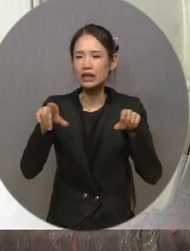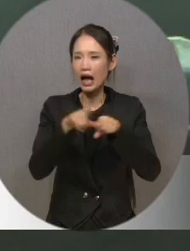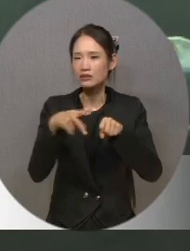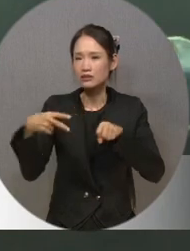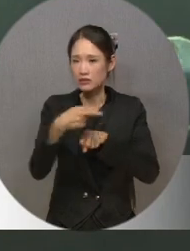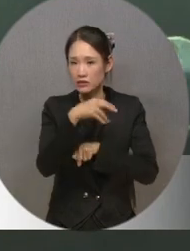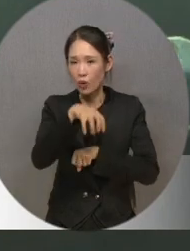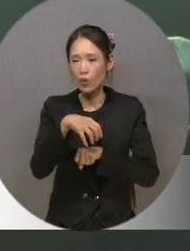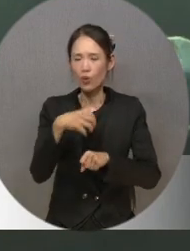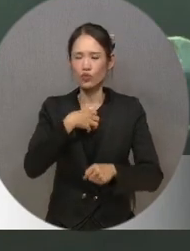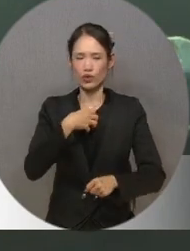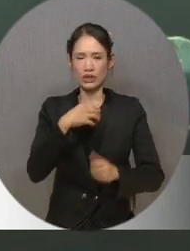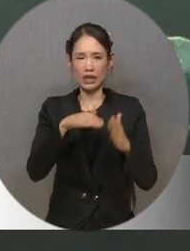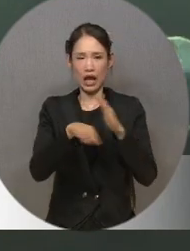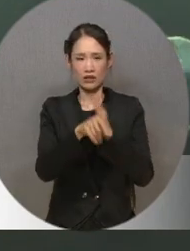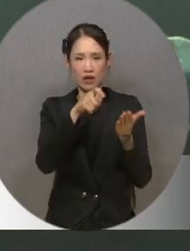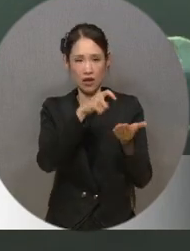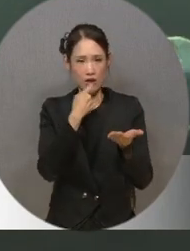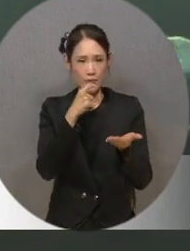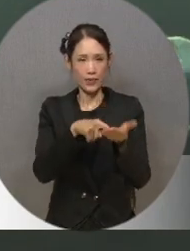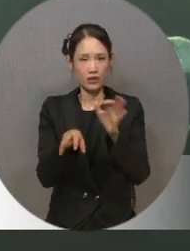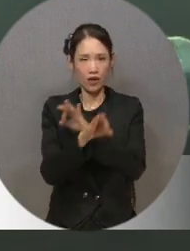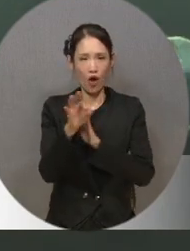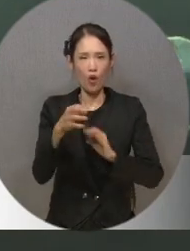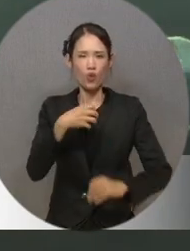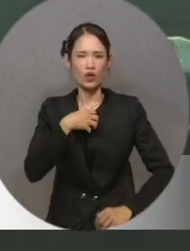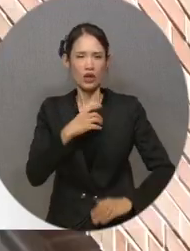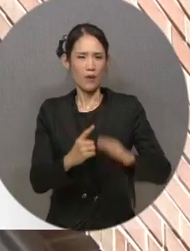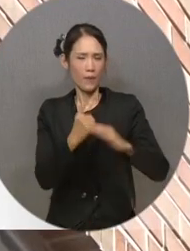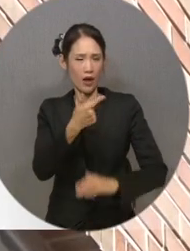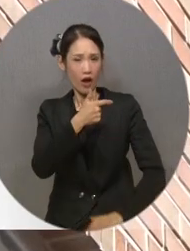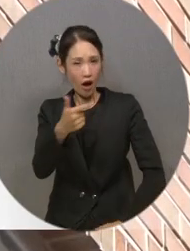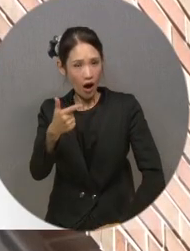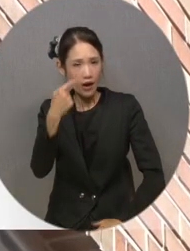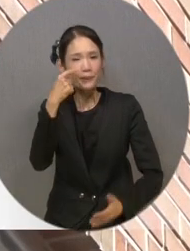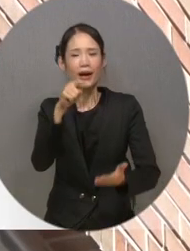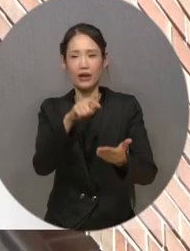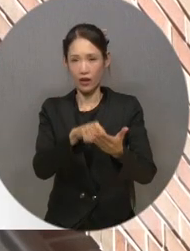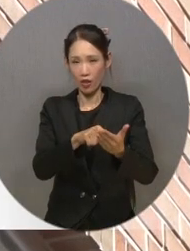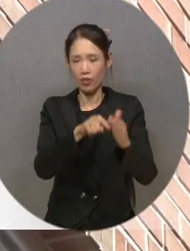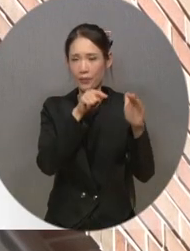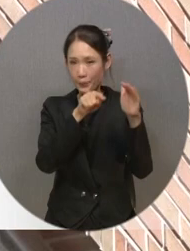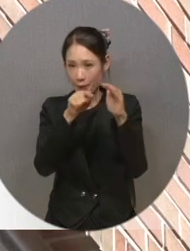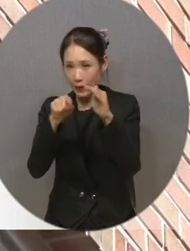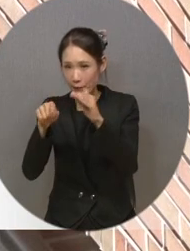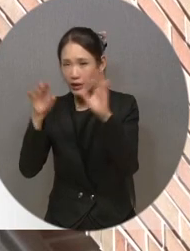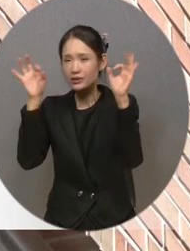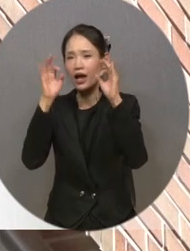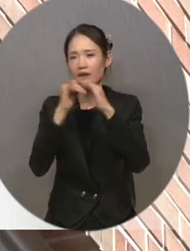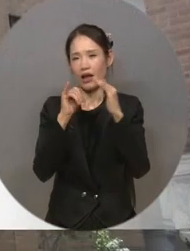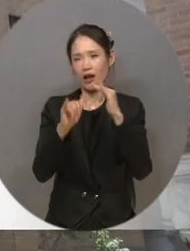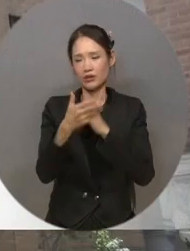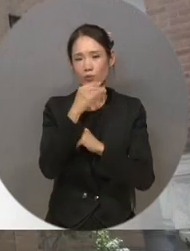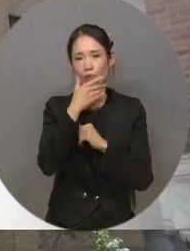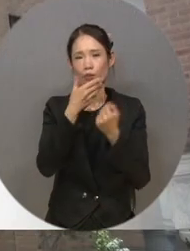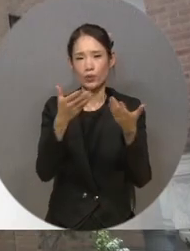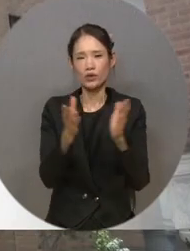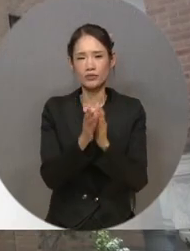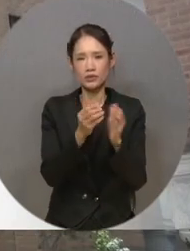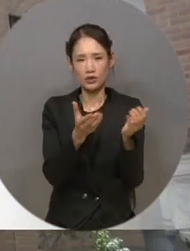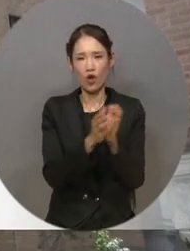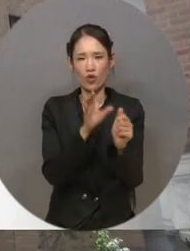분석해 경제적 위기 가능성이 높은 대상자를 선별한 뒤 지방자치단체에 찾아가는 보건복지서비스